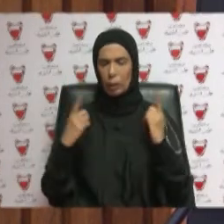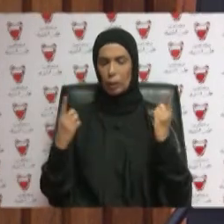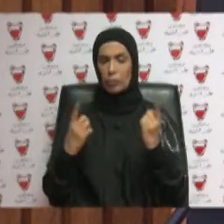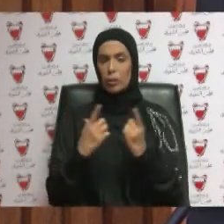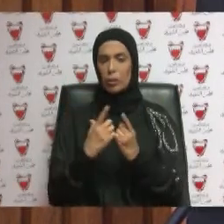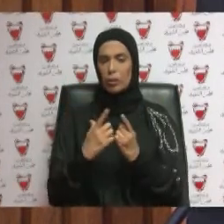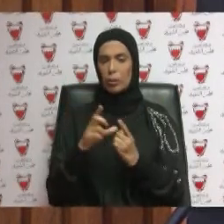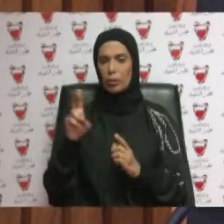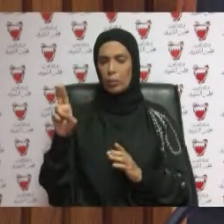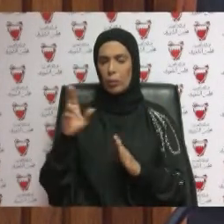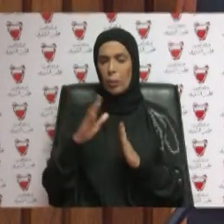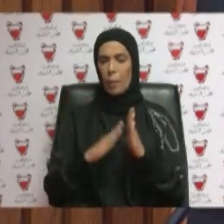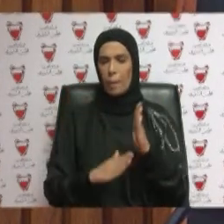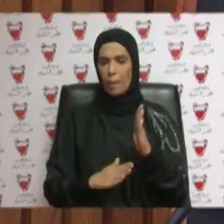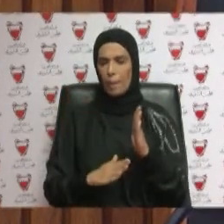المسهب. في الواقع طبعا